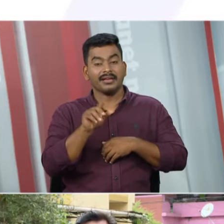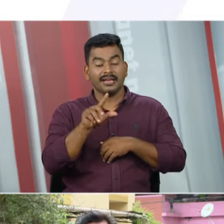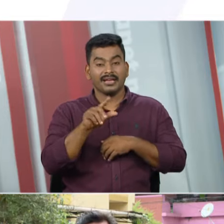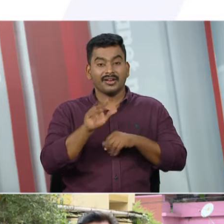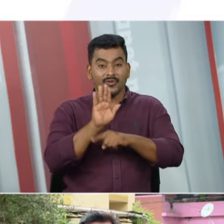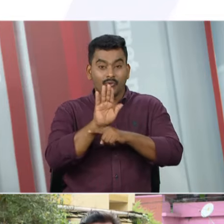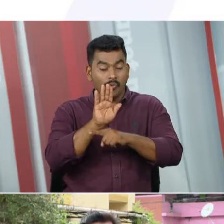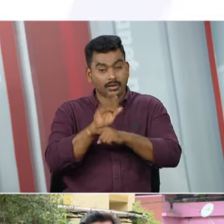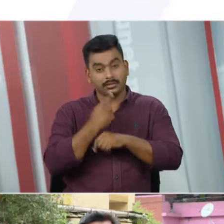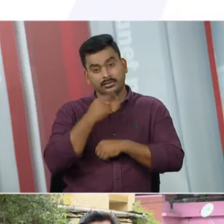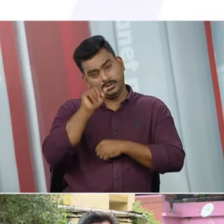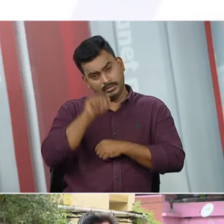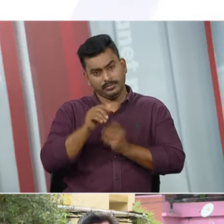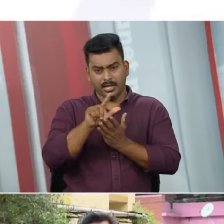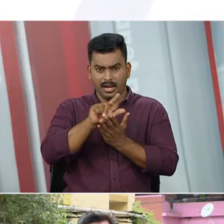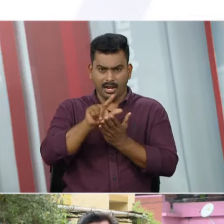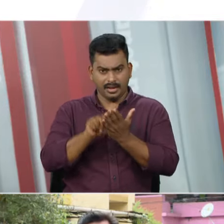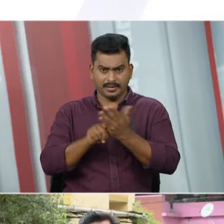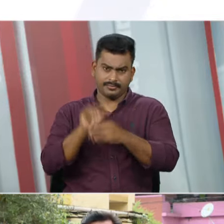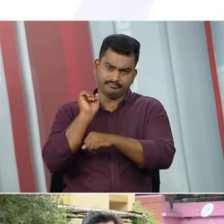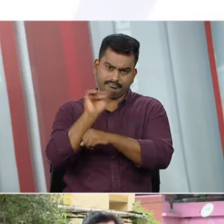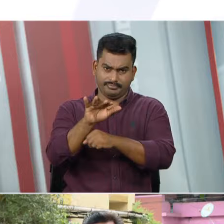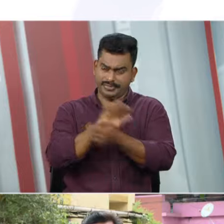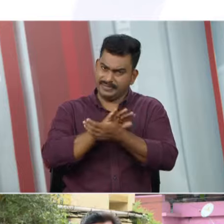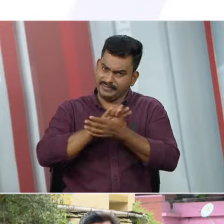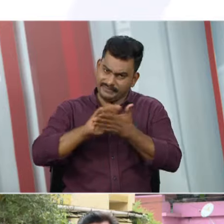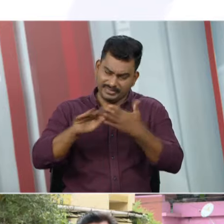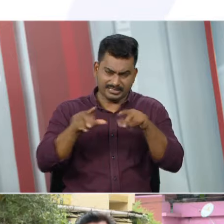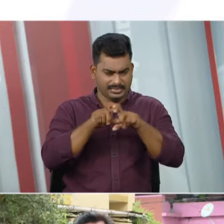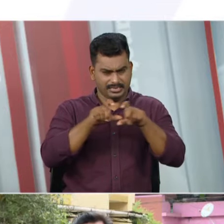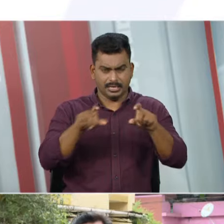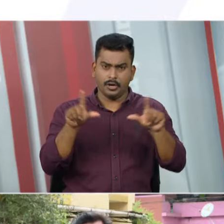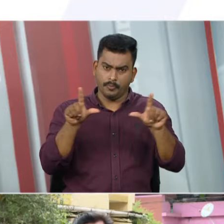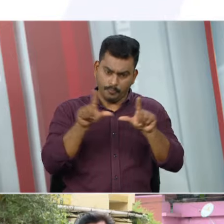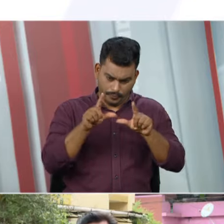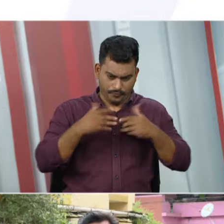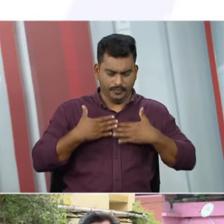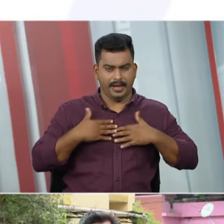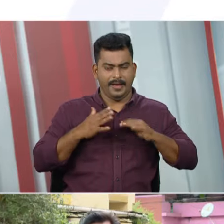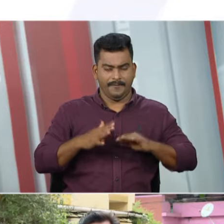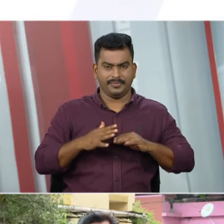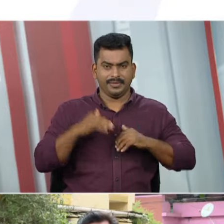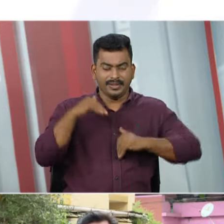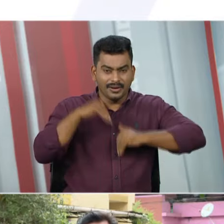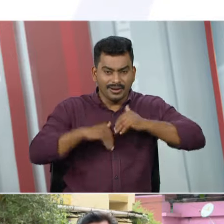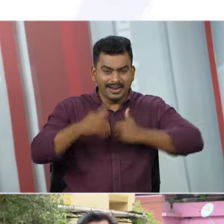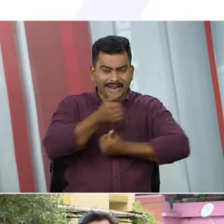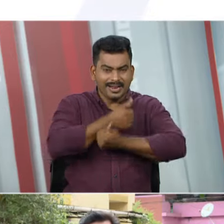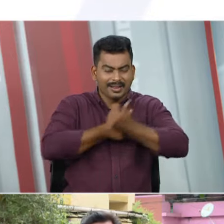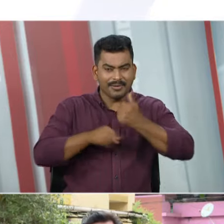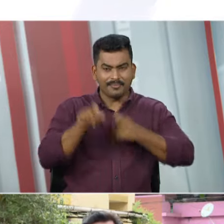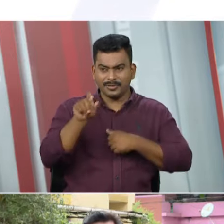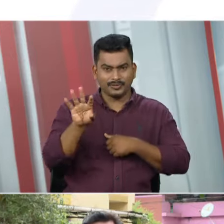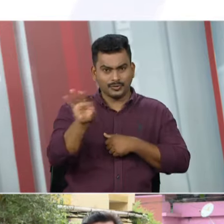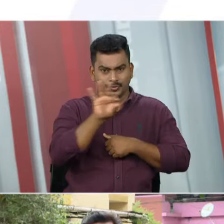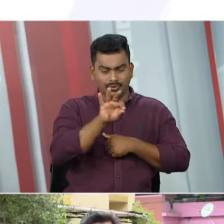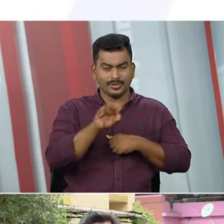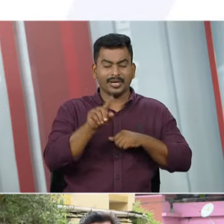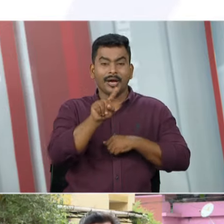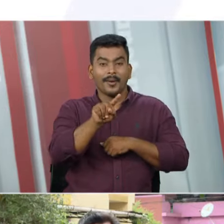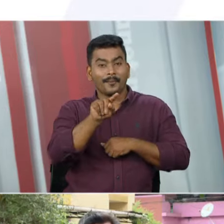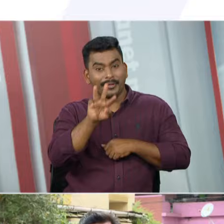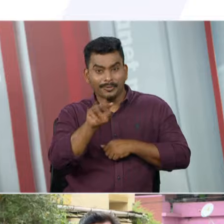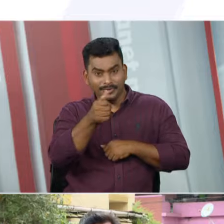തന്നെ തങ്ങൾ നേരത്തെ തന്നെ ഇക്കാര്യം ആവശ്യപ്പെട്ടതാണ് എന്ന കാര്യം വ്യക്തമാക്കുകയും ചെയ്യുന്നുണ്ട്. തെരഞ്ഞെടുപ്പിനെ സംബന്ധിച്ച് ഇപ്പോൾ സ്ഥാനാർത്ഥികൾ ഏതാണ്ട് 13 തെരഞ്ഞെടുപ്പ്